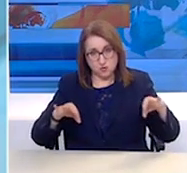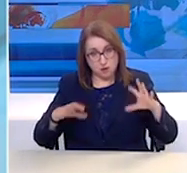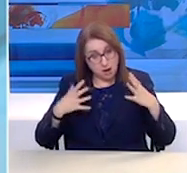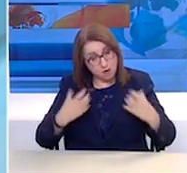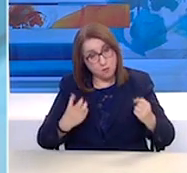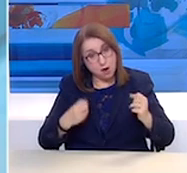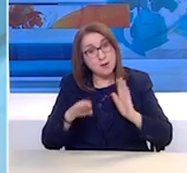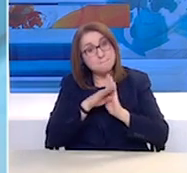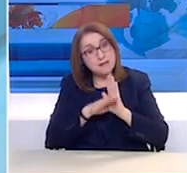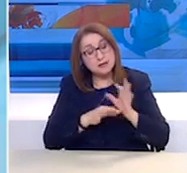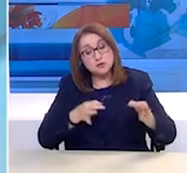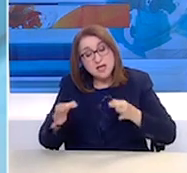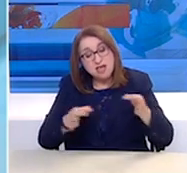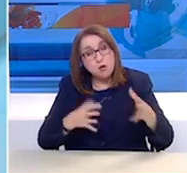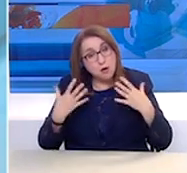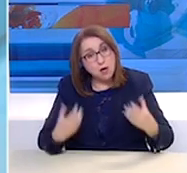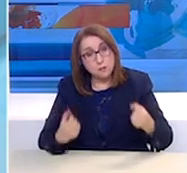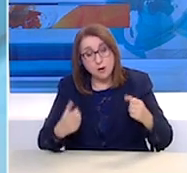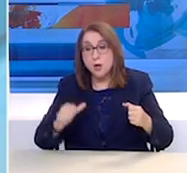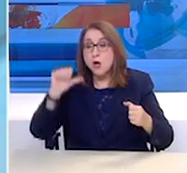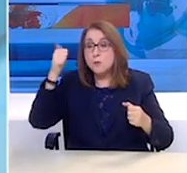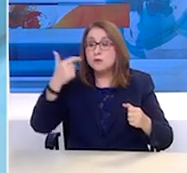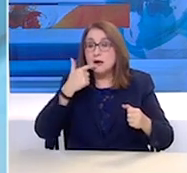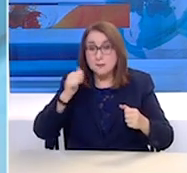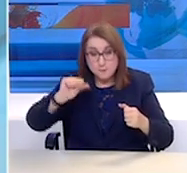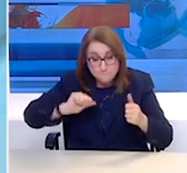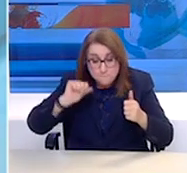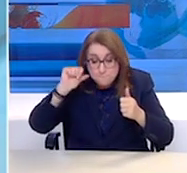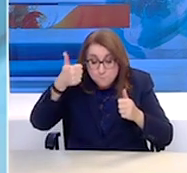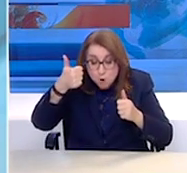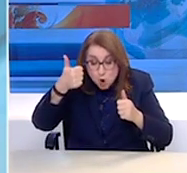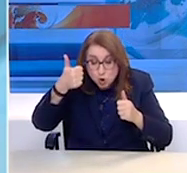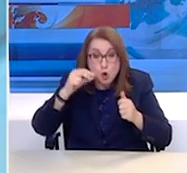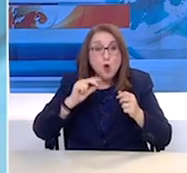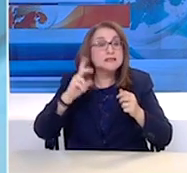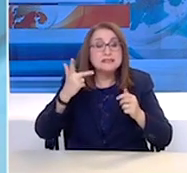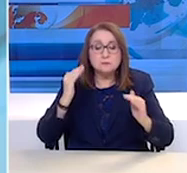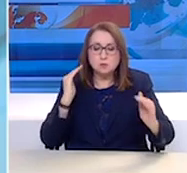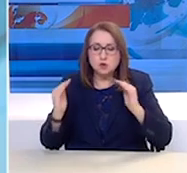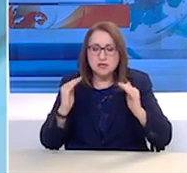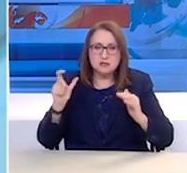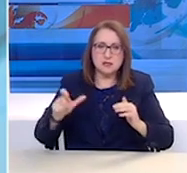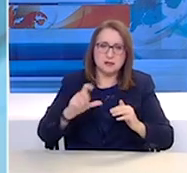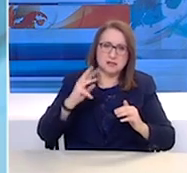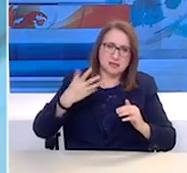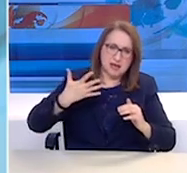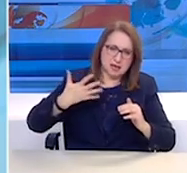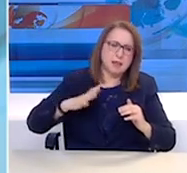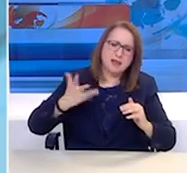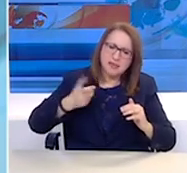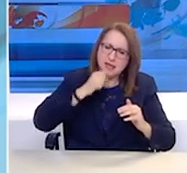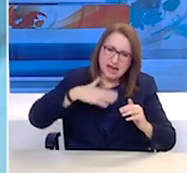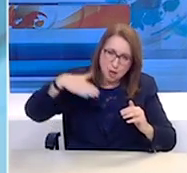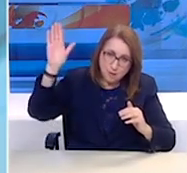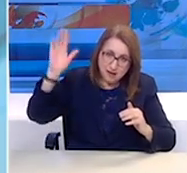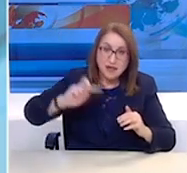των ηλικιωμένων και των ευπαθών ομάδων και μετά για την άρση των μέτρων. Άρα σε αυτό να μείνουμε και γι' αυτό να συζητούμε. Η